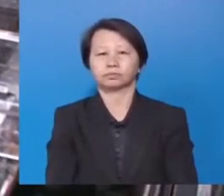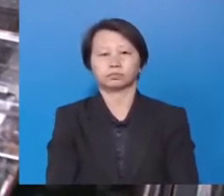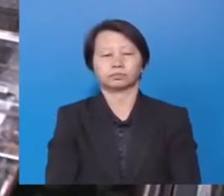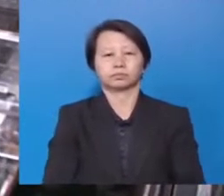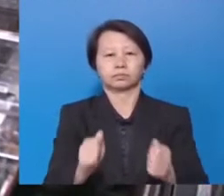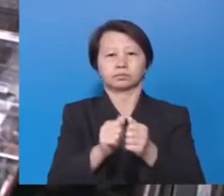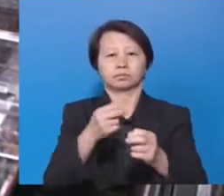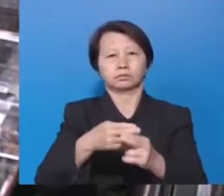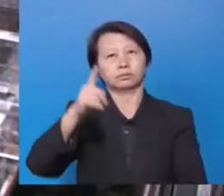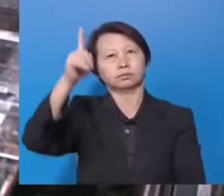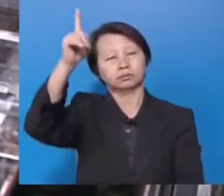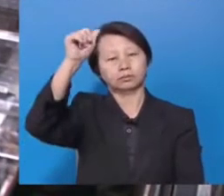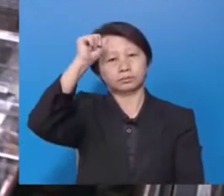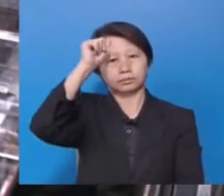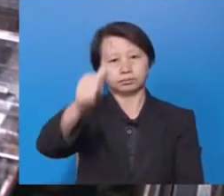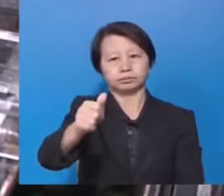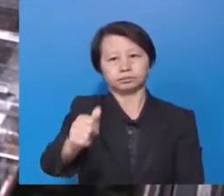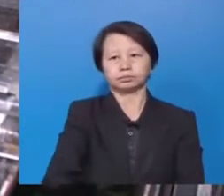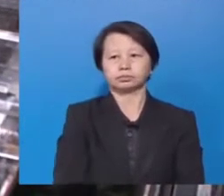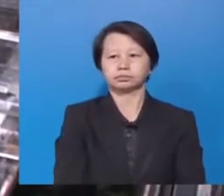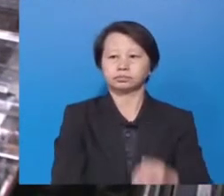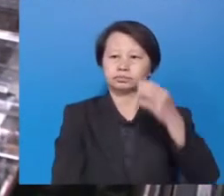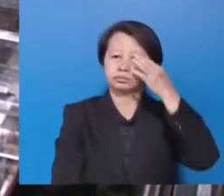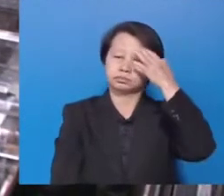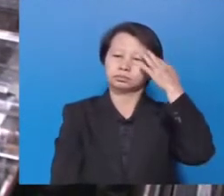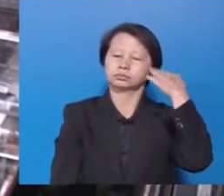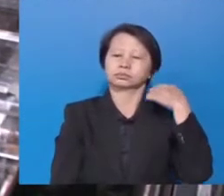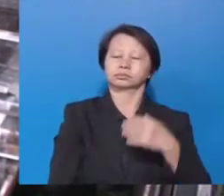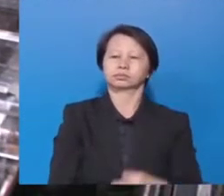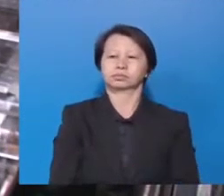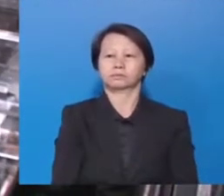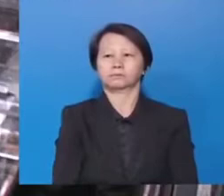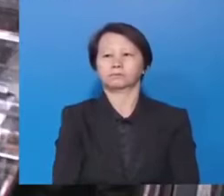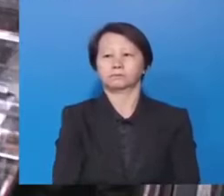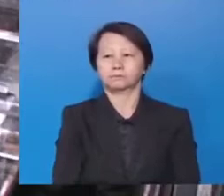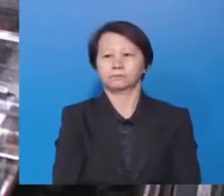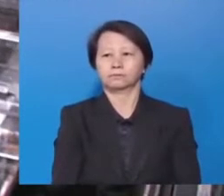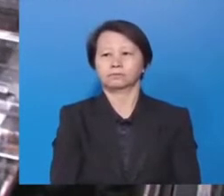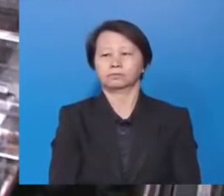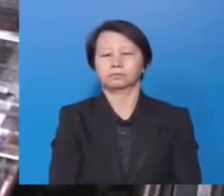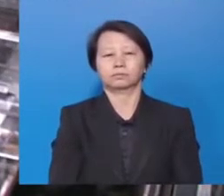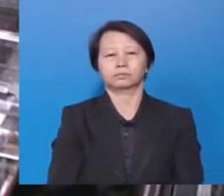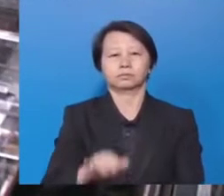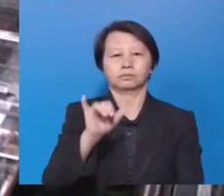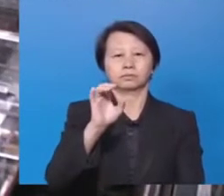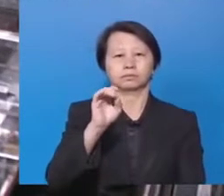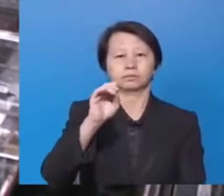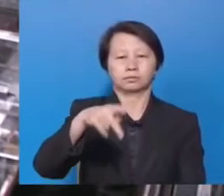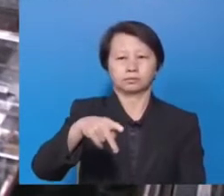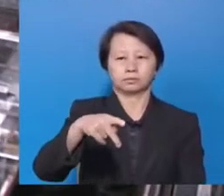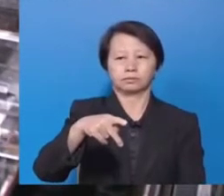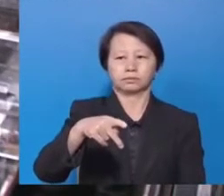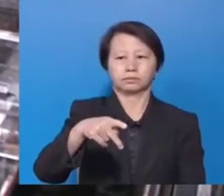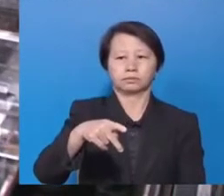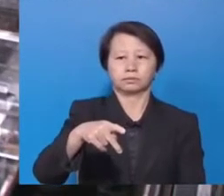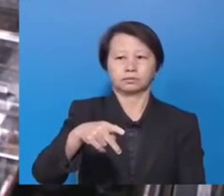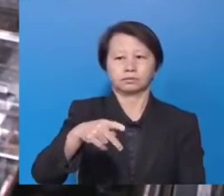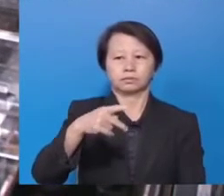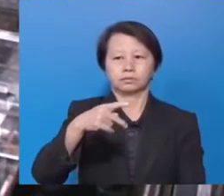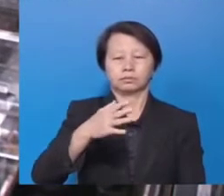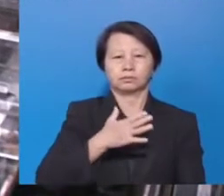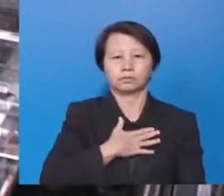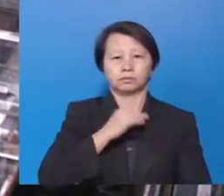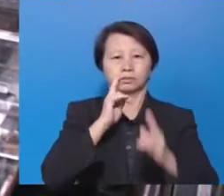Hai Sule rohmani Rohim Assalamualaikum warahmatullahi wabarakatuh Wah kasih Tuan yang kedua